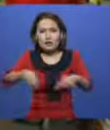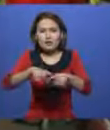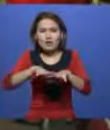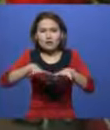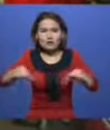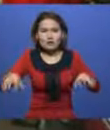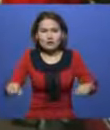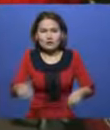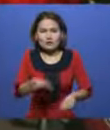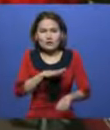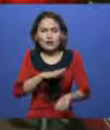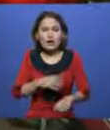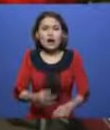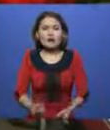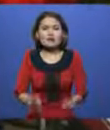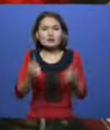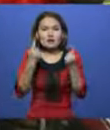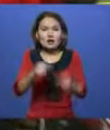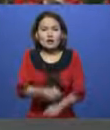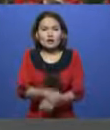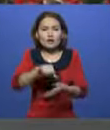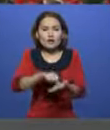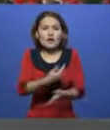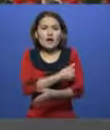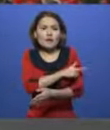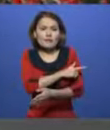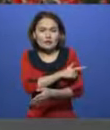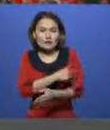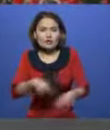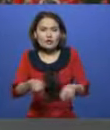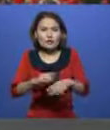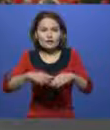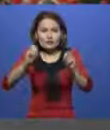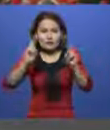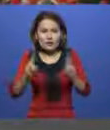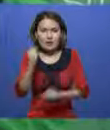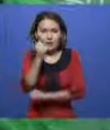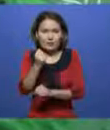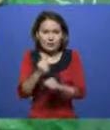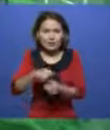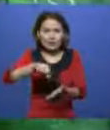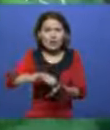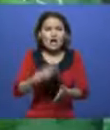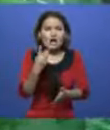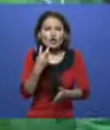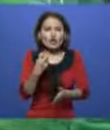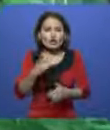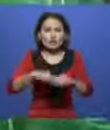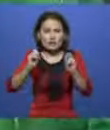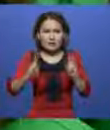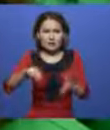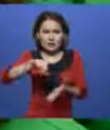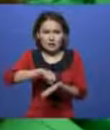зауыттарын қоршауға алып үлгерді. Ереуішлердің қатарына медициналық заттар өндіретін Тюрюмо компаниясының қысқартуға іліккен 200 қызметкері де